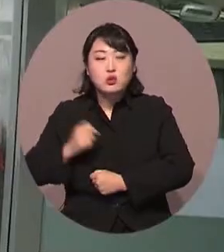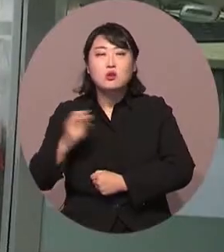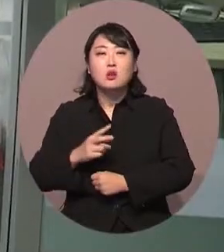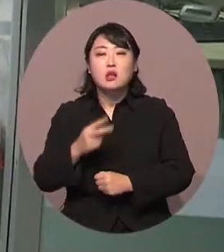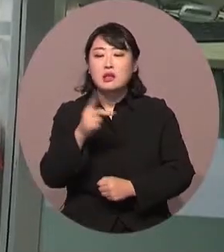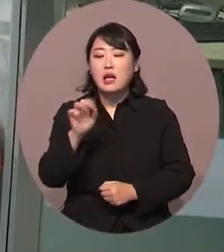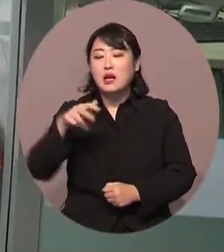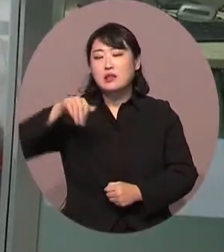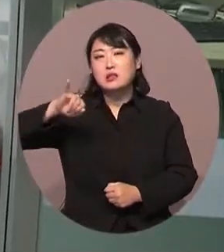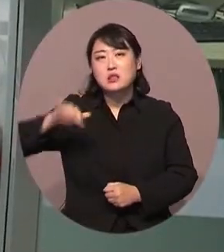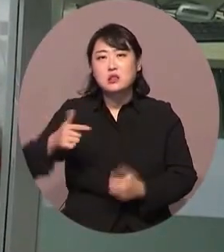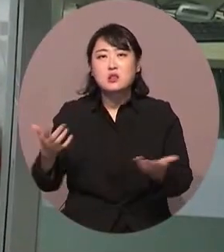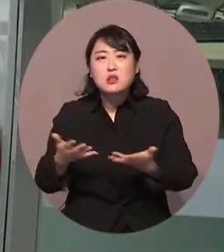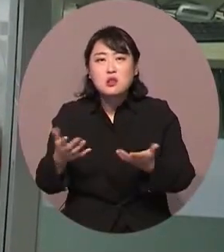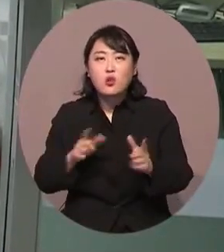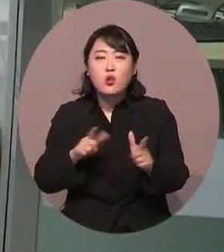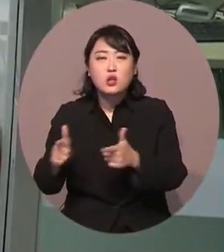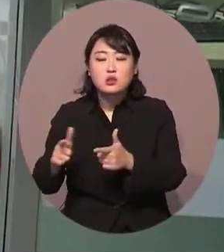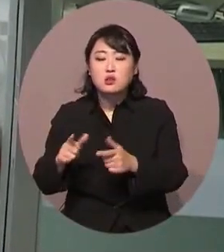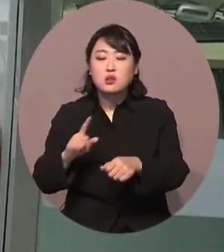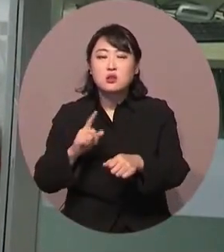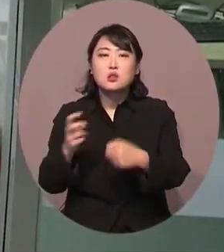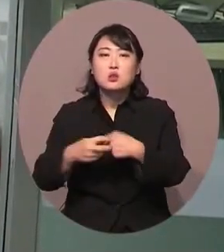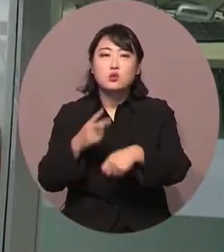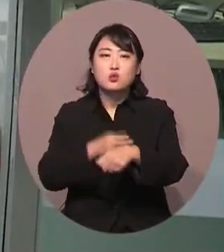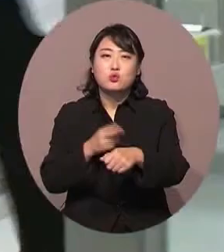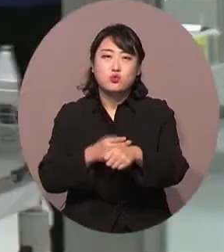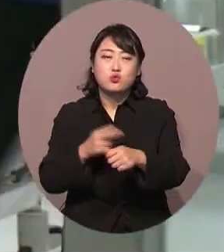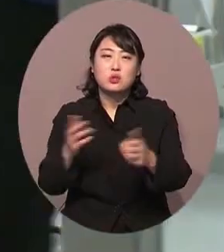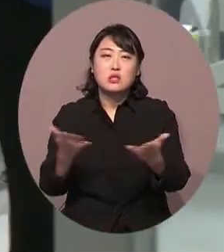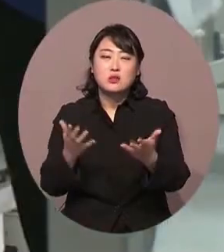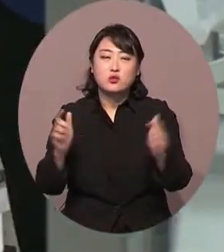과목에서 의료진의 근무 시간을 단축하고 있습니다